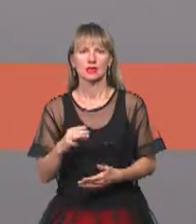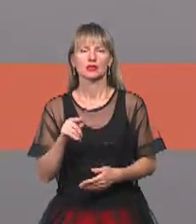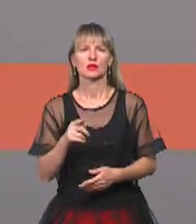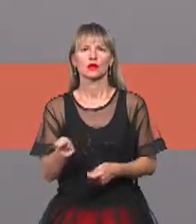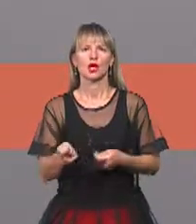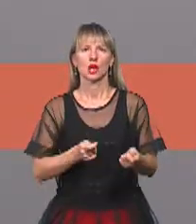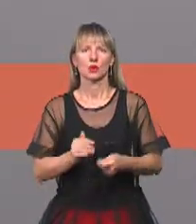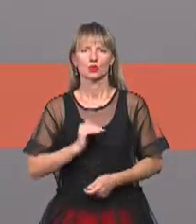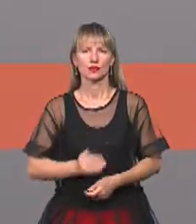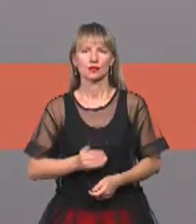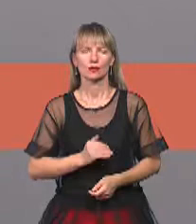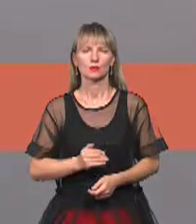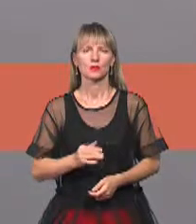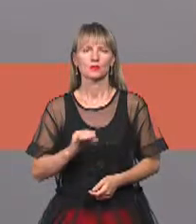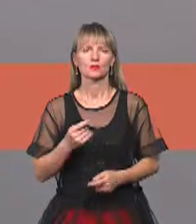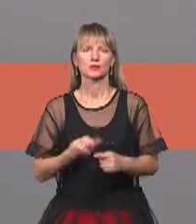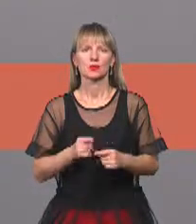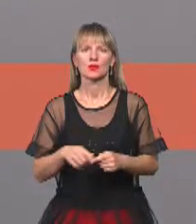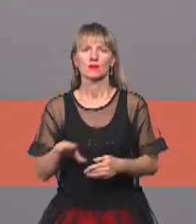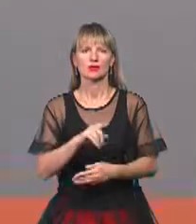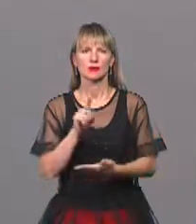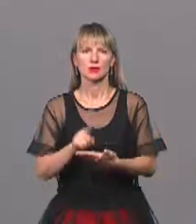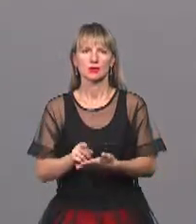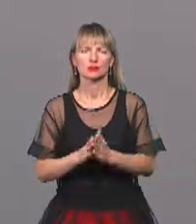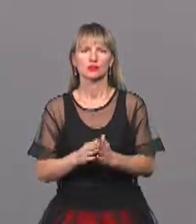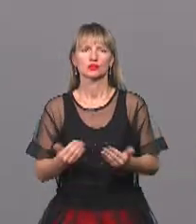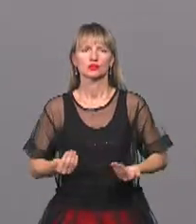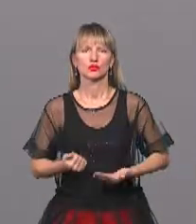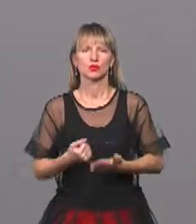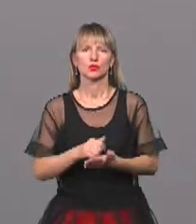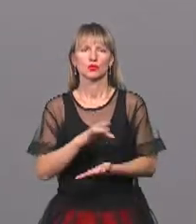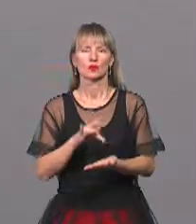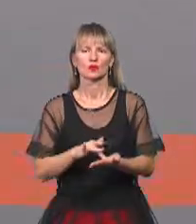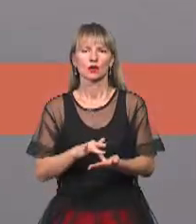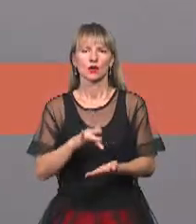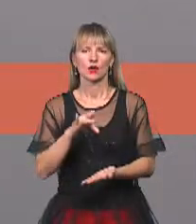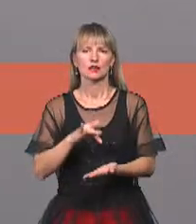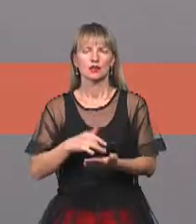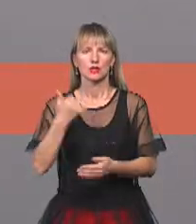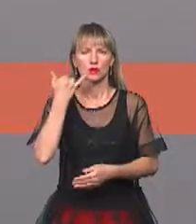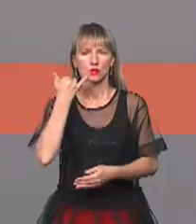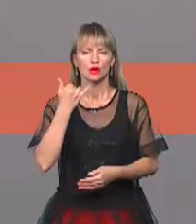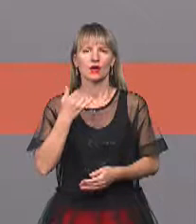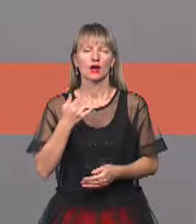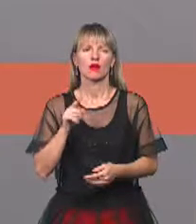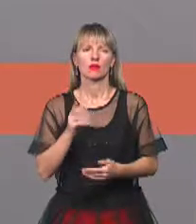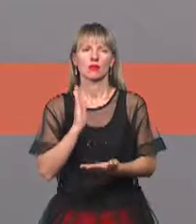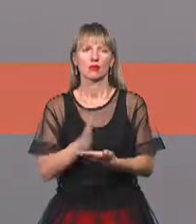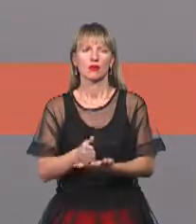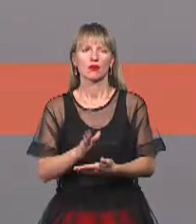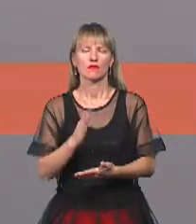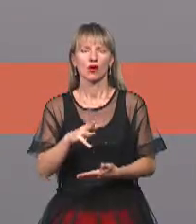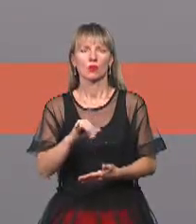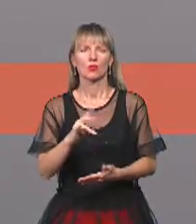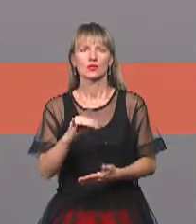керуючі компанії. І по цим питанням звертаються саме мешканці до міського контакт-центру, а контакт-центр вже спрямовує муніципальну